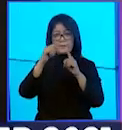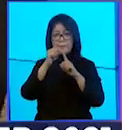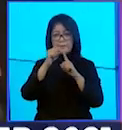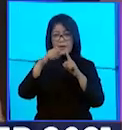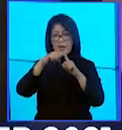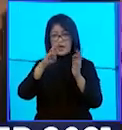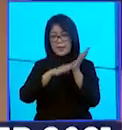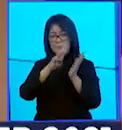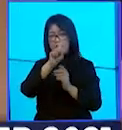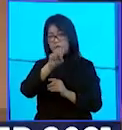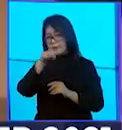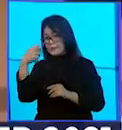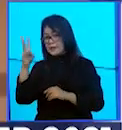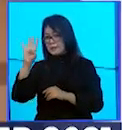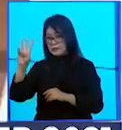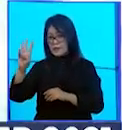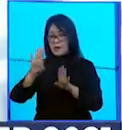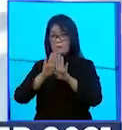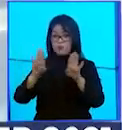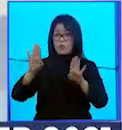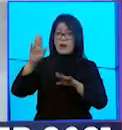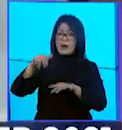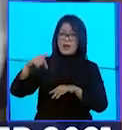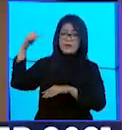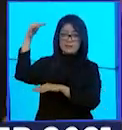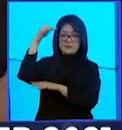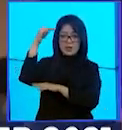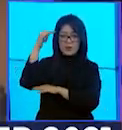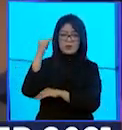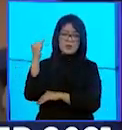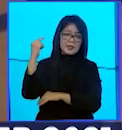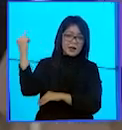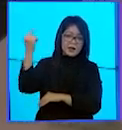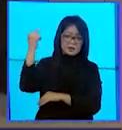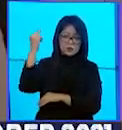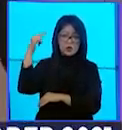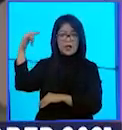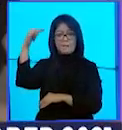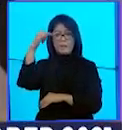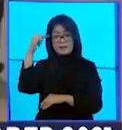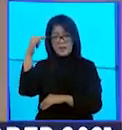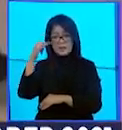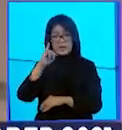Hingga membuka kembali penerbangan internasional di Bandara I Gusti Ngurah Rai Bali mulai 14 Oktober.